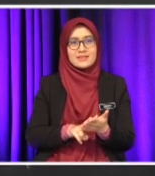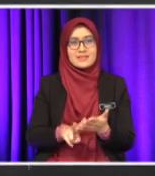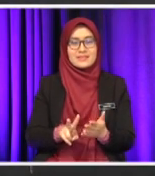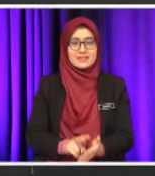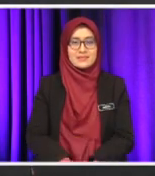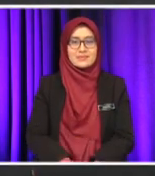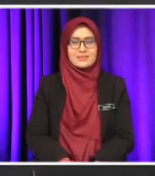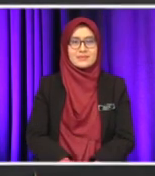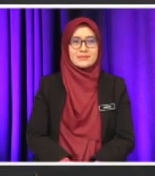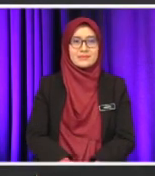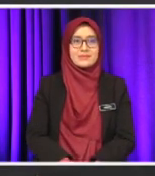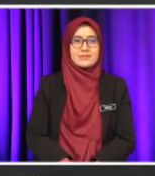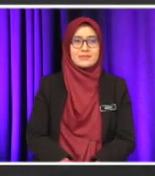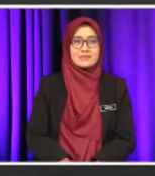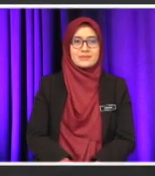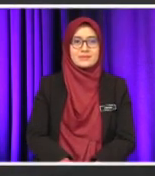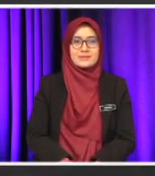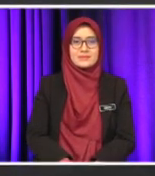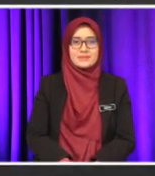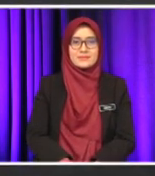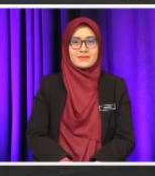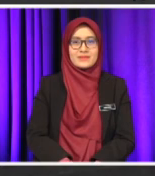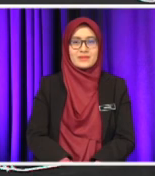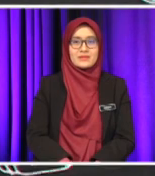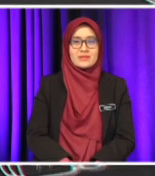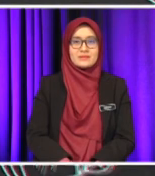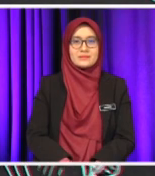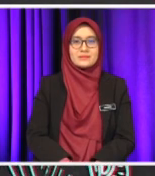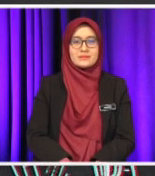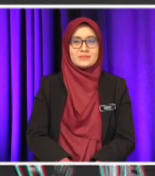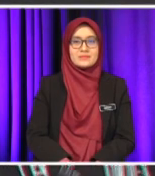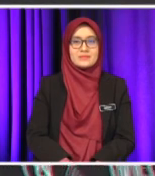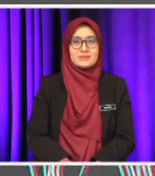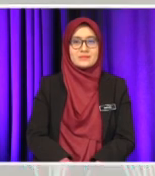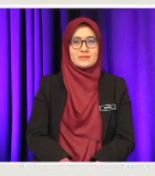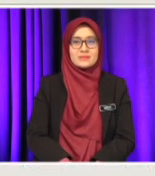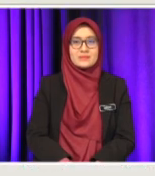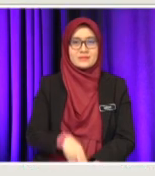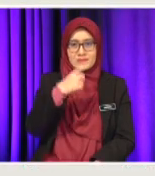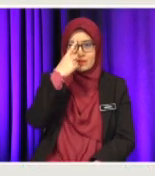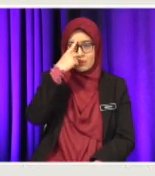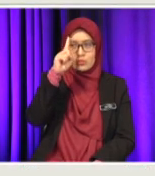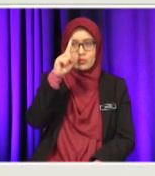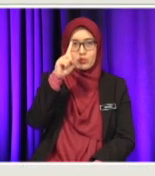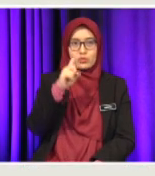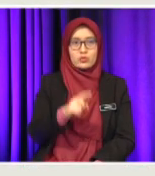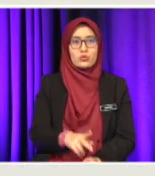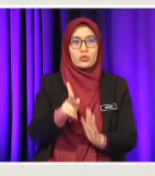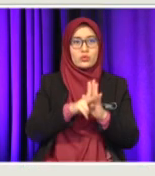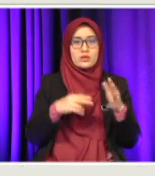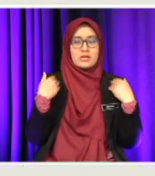menyelesaikan dalam situasi sebenarnya kita belajar teori saja tanpa